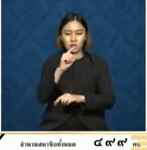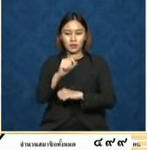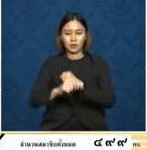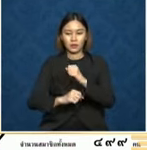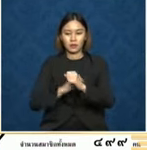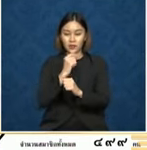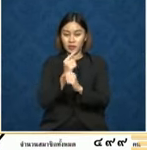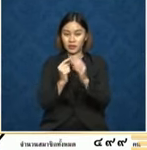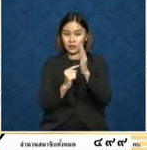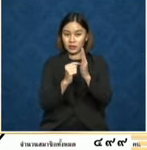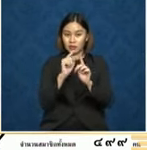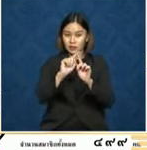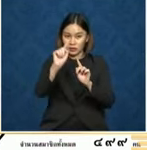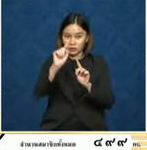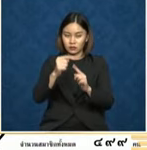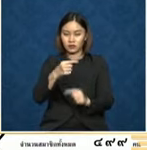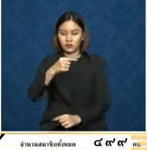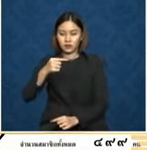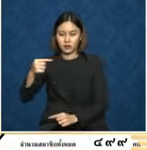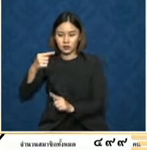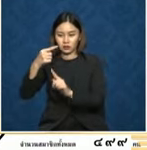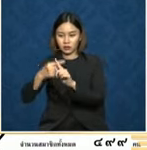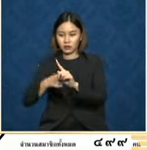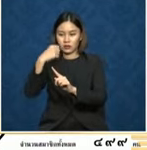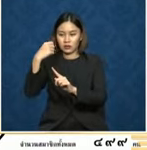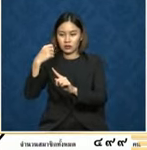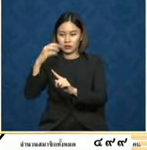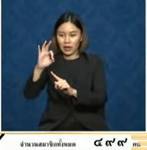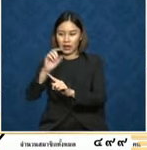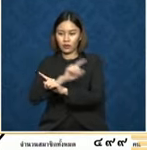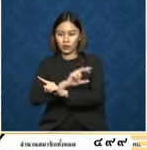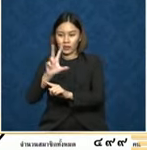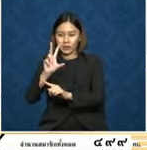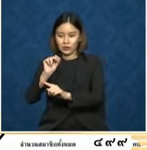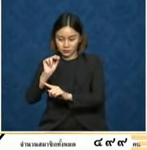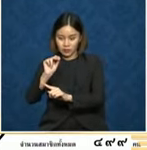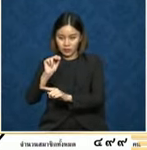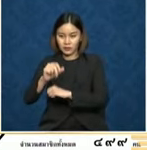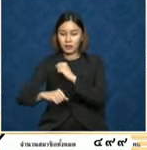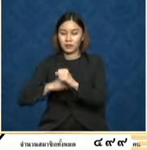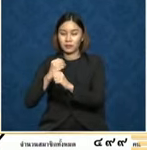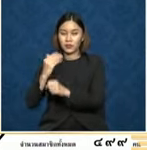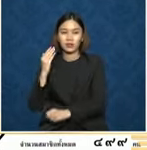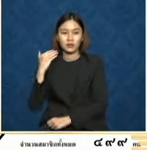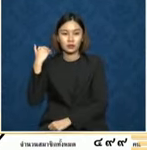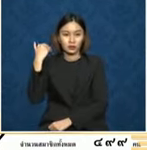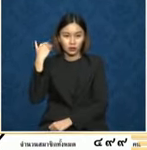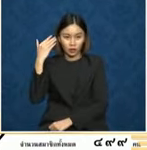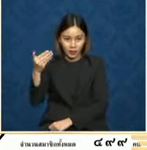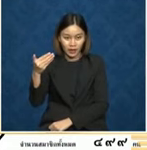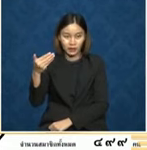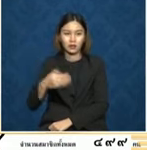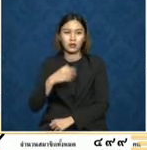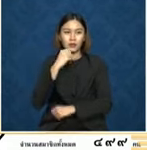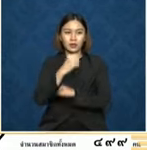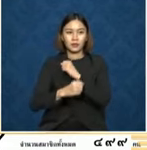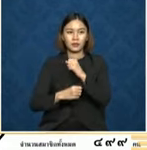ปี1ถึงวันที่30กันยายนของปีถัดไปและให้ใช้ปี